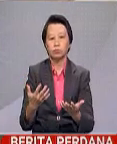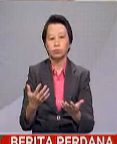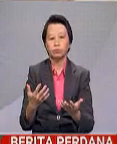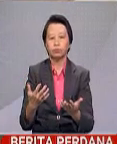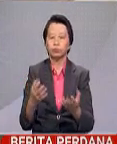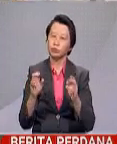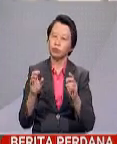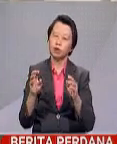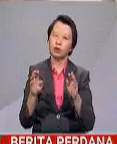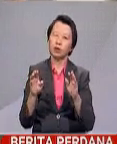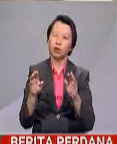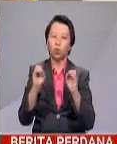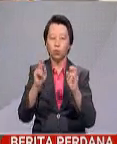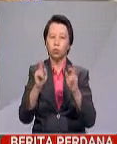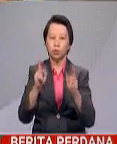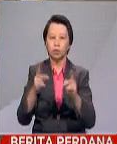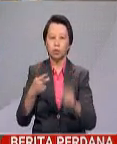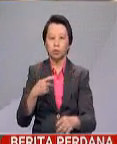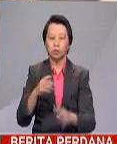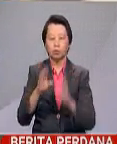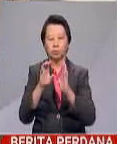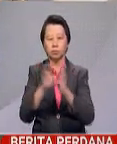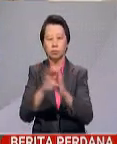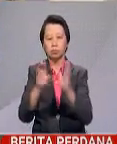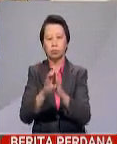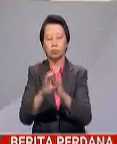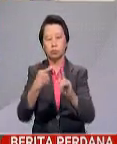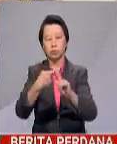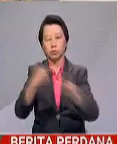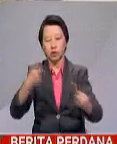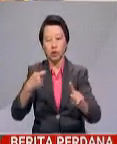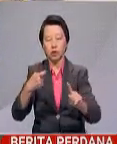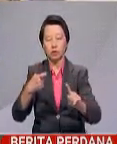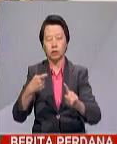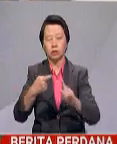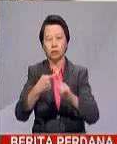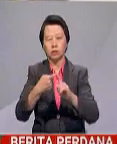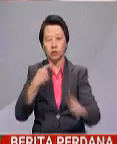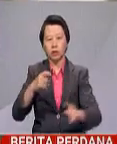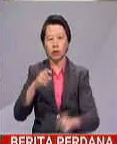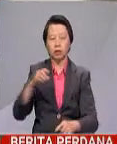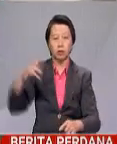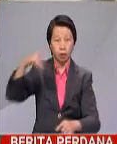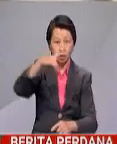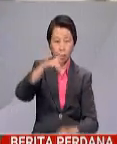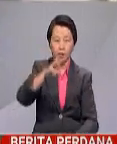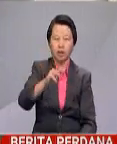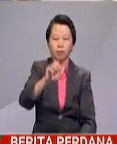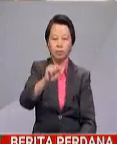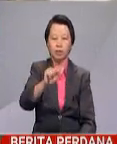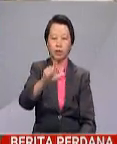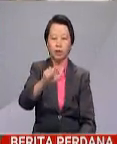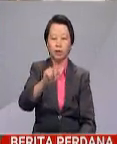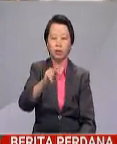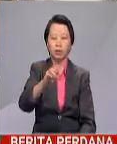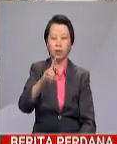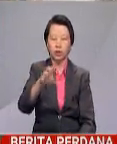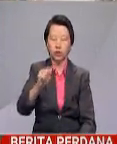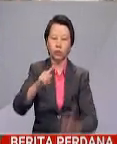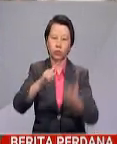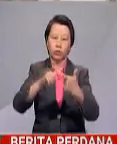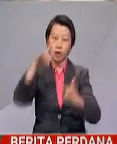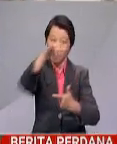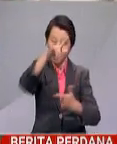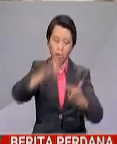macam, okey, kita say daripada Malindo Air, daripada Air Asia, daripada dan sebagainya